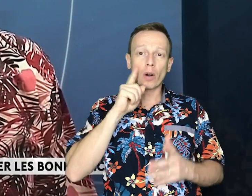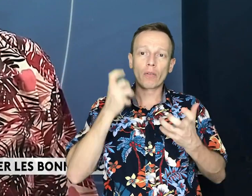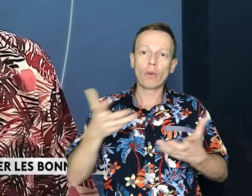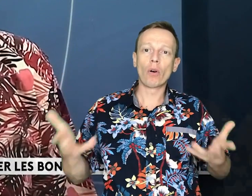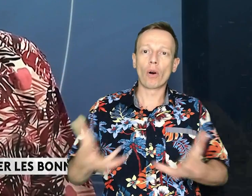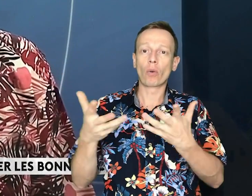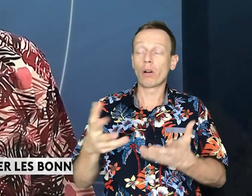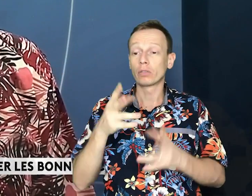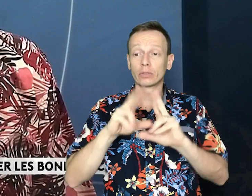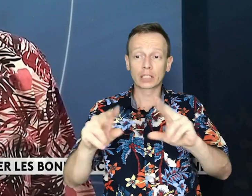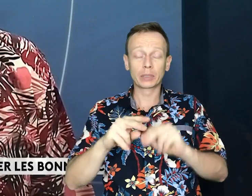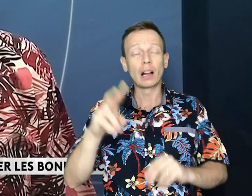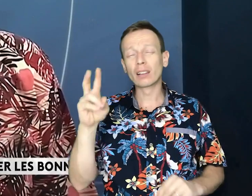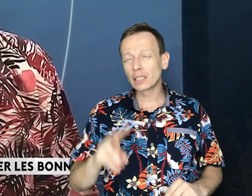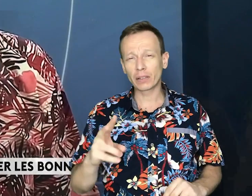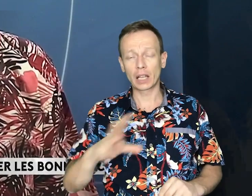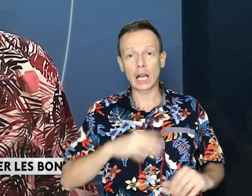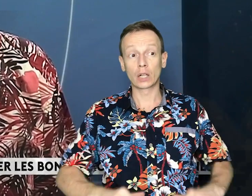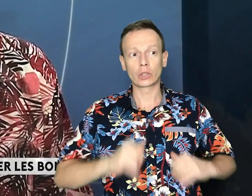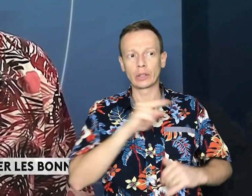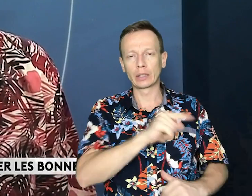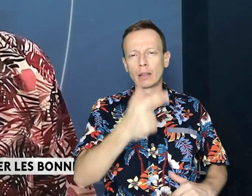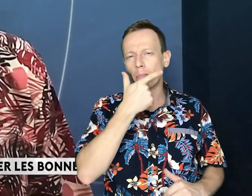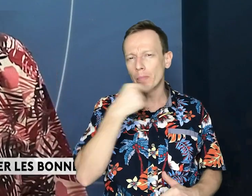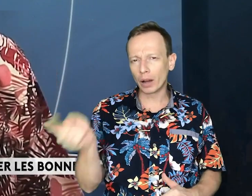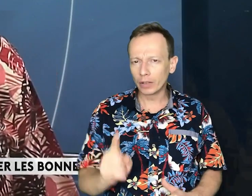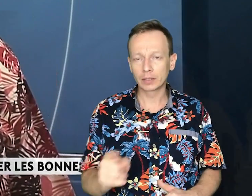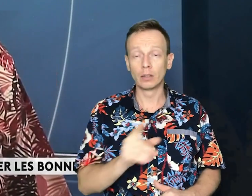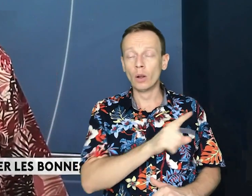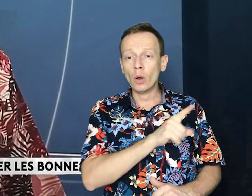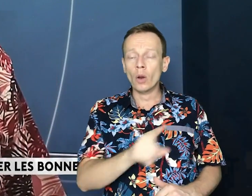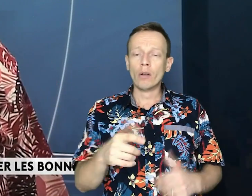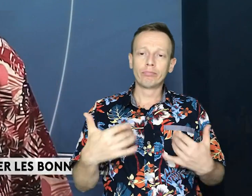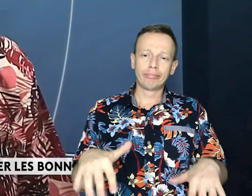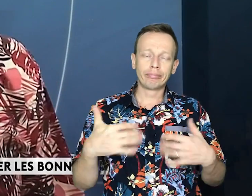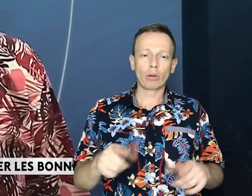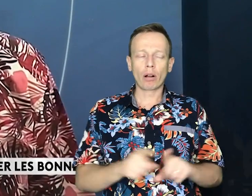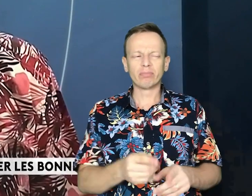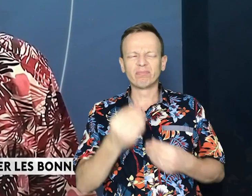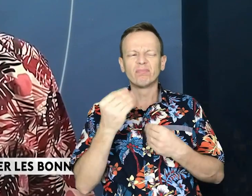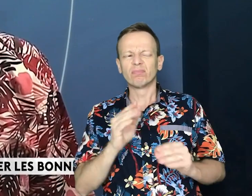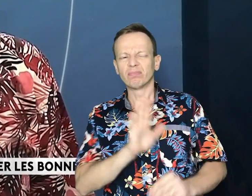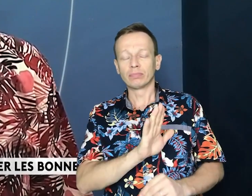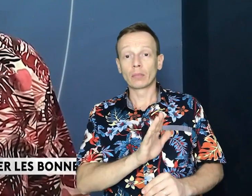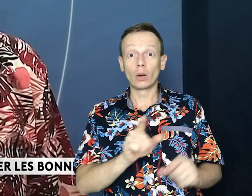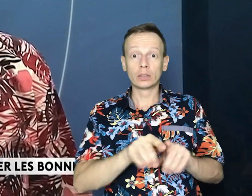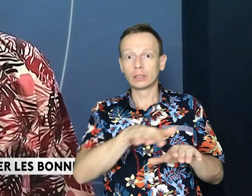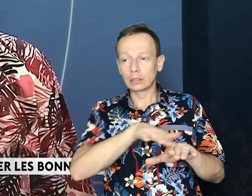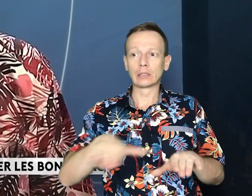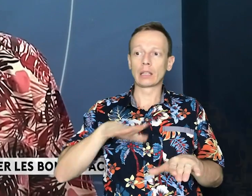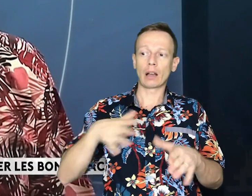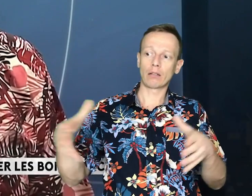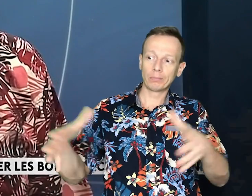qui a des difficultés et qui est un petit peu cataloguée, mais il y a aussi tout un pan de jeunesse qui est valorisé, qui est